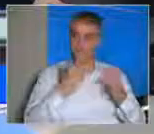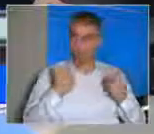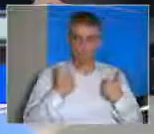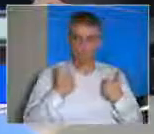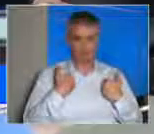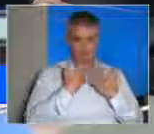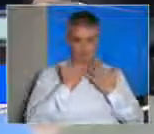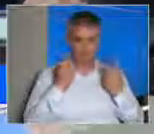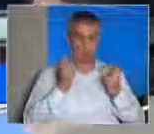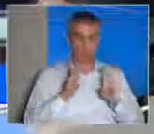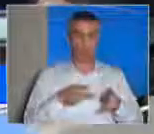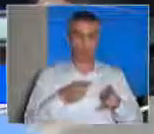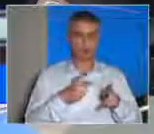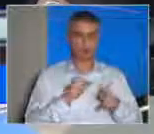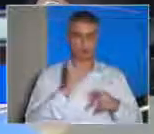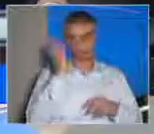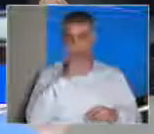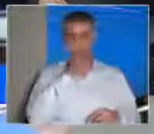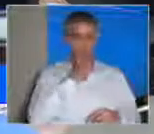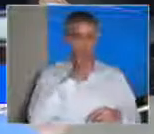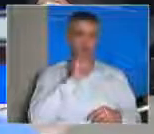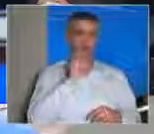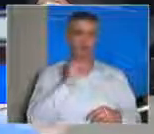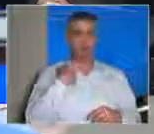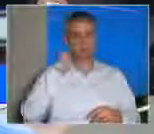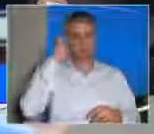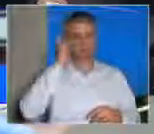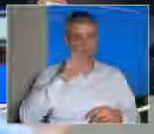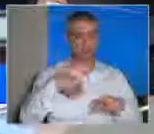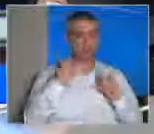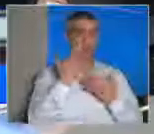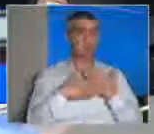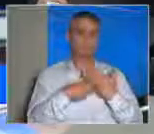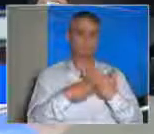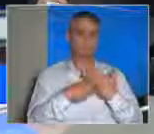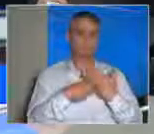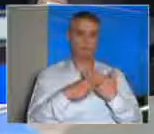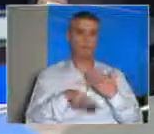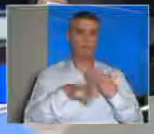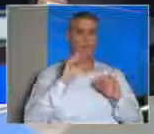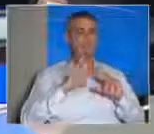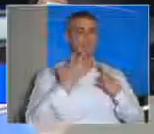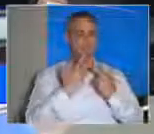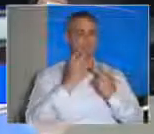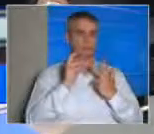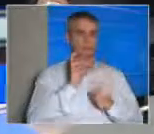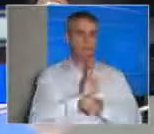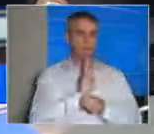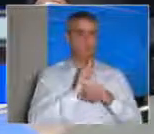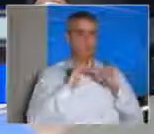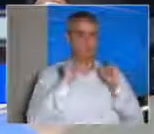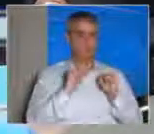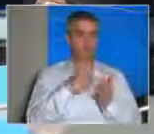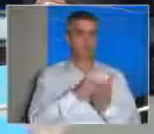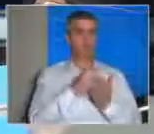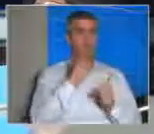אני ברור שיש, זה לא שחור ולבן, אבל אני כן חושבת שצריך לתת בסופו של דבר לנבחר הציבור, כדי לשמור על יציבות,